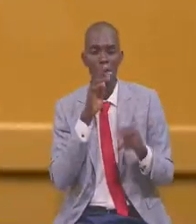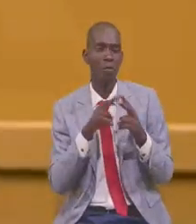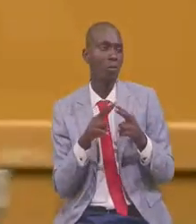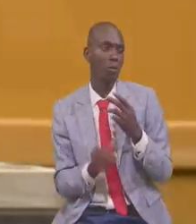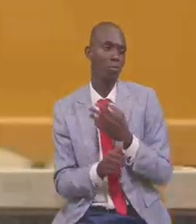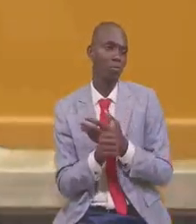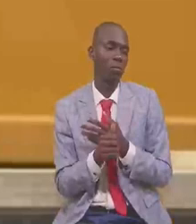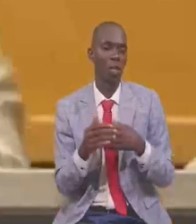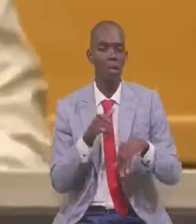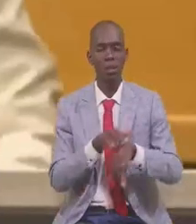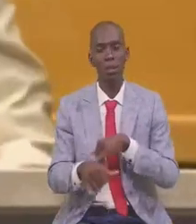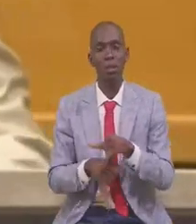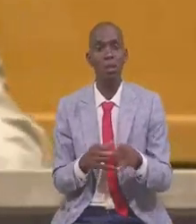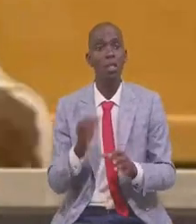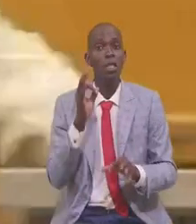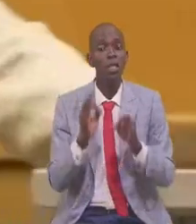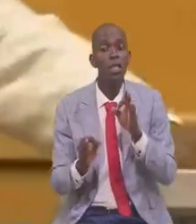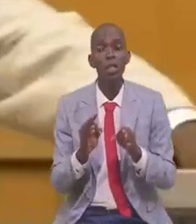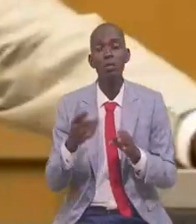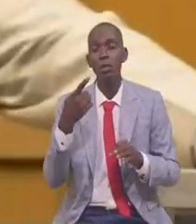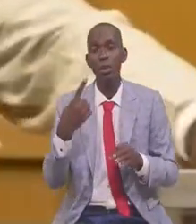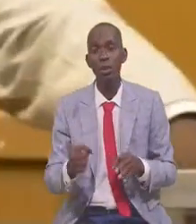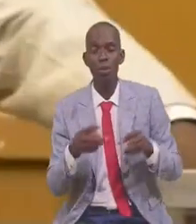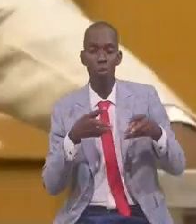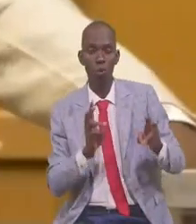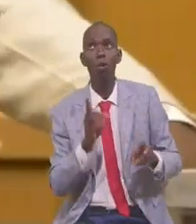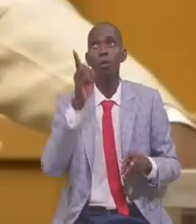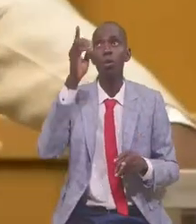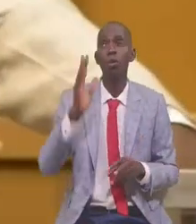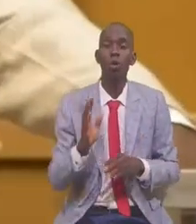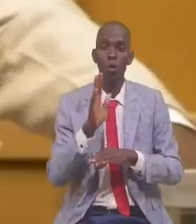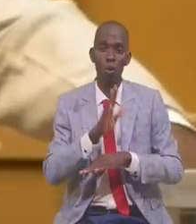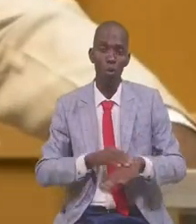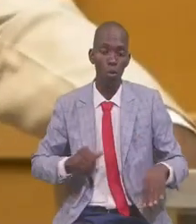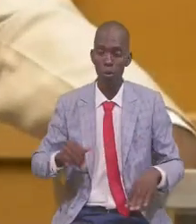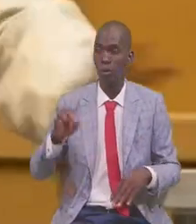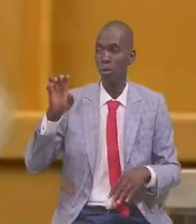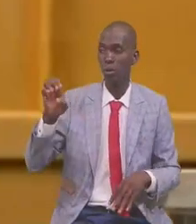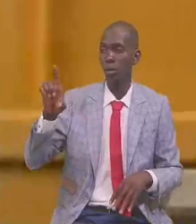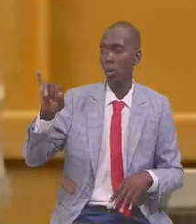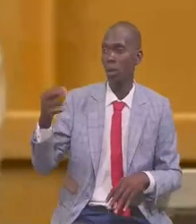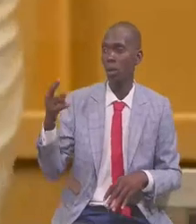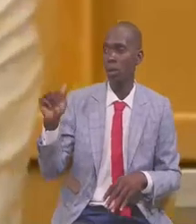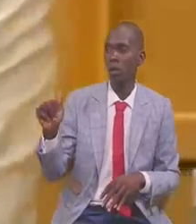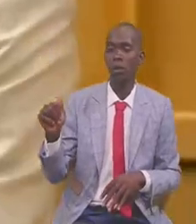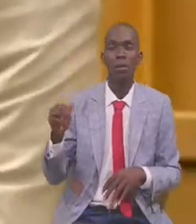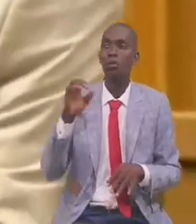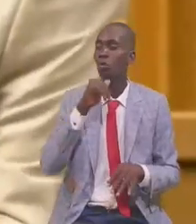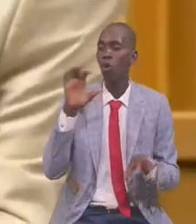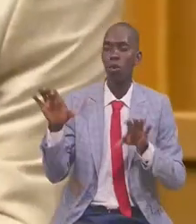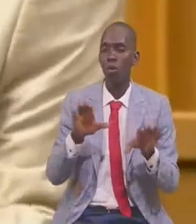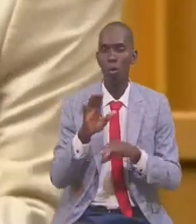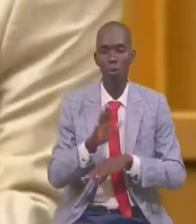le manteau était le moyen par lequel Dieu a appelé Élisée, il n'a pas appelé Moïse de la même manière. Il ne lui a pas donné